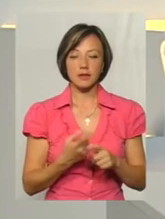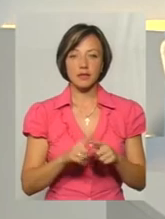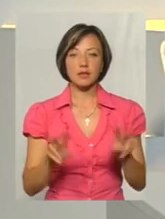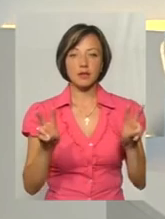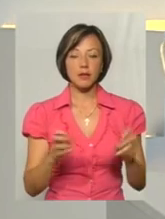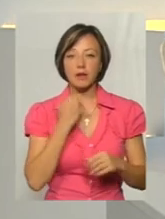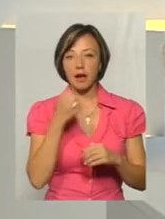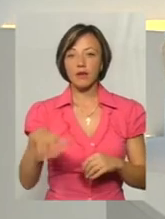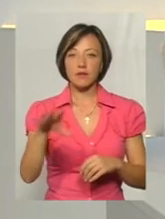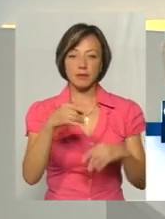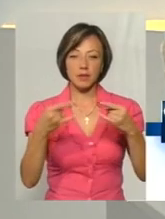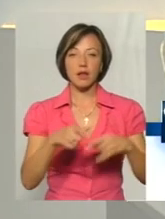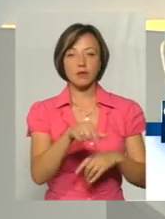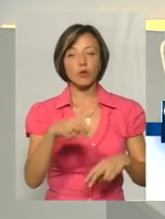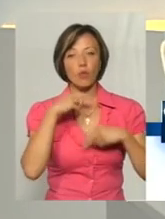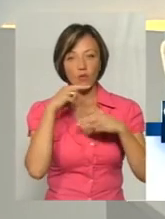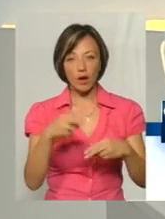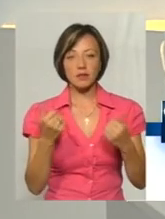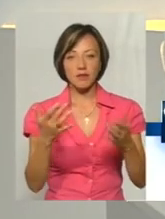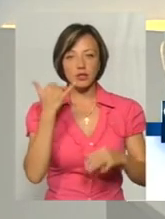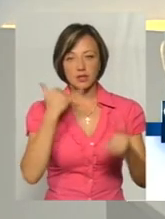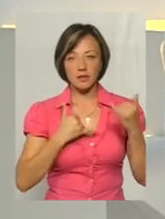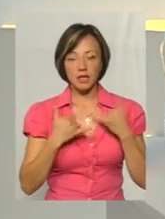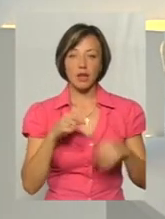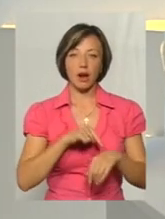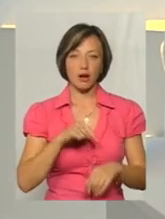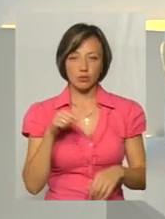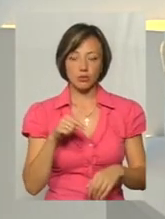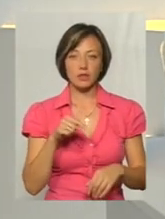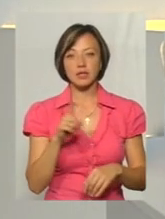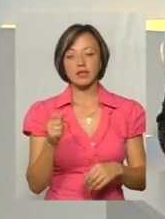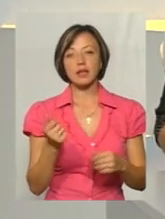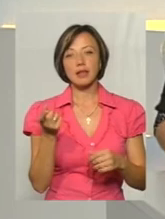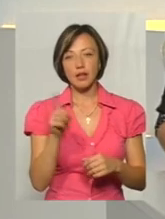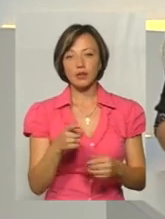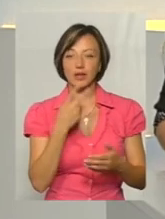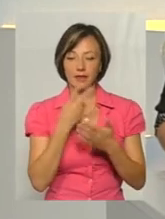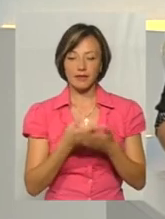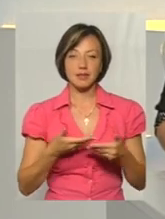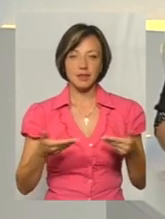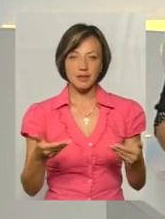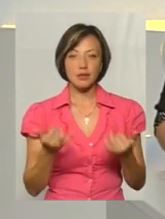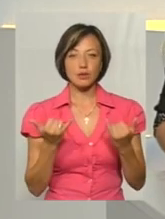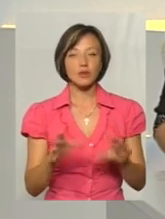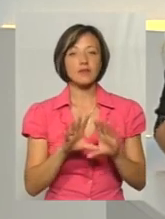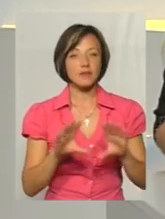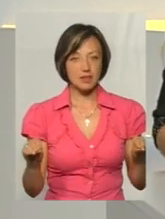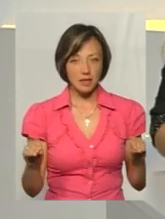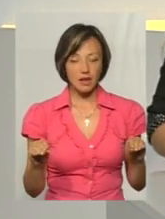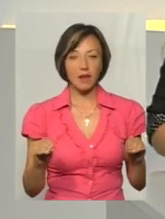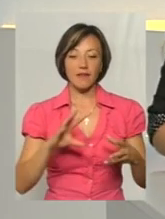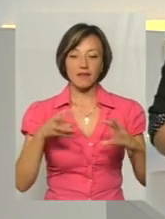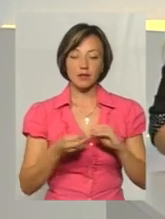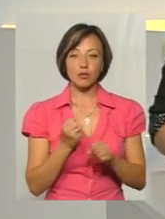темі. Дякую усім телеглядачам за увагу, за ваші дзвінки, за вашу реакцію, за те, що нас дивитесь. А на сьогодні це все, та